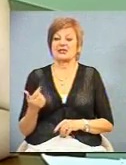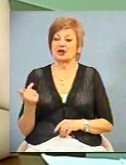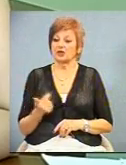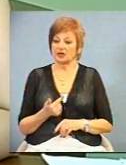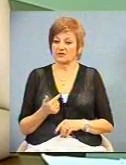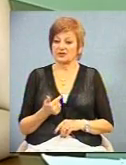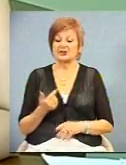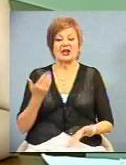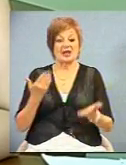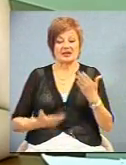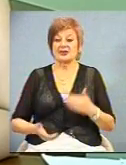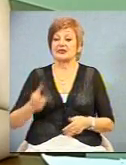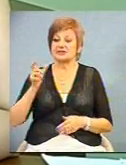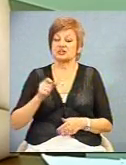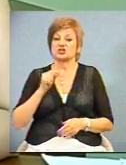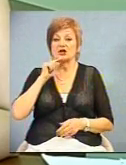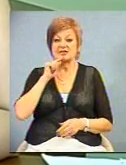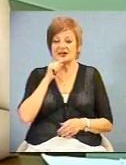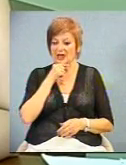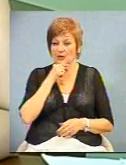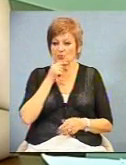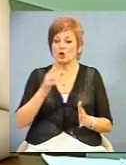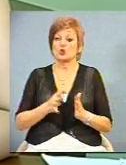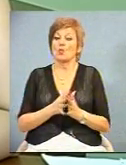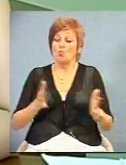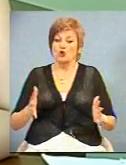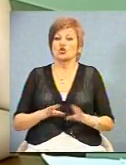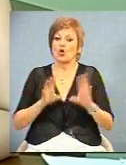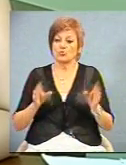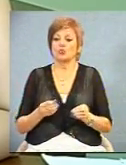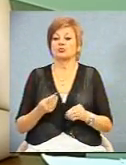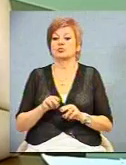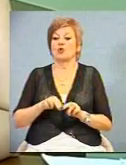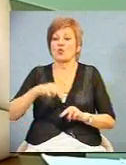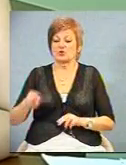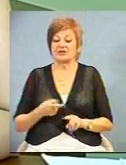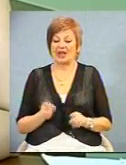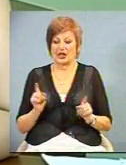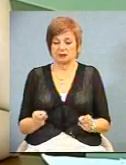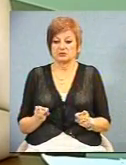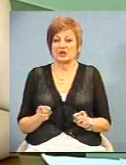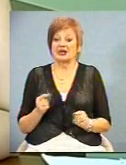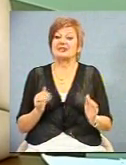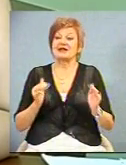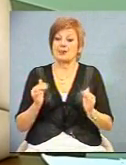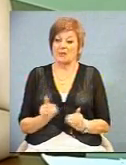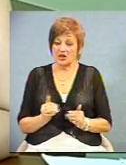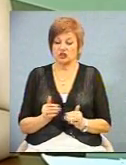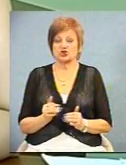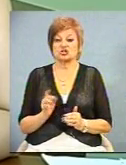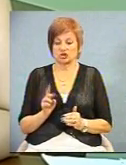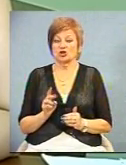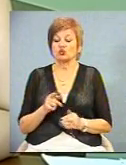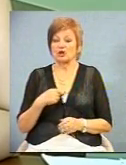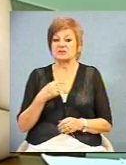гривень. Тобто, якщо людина зекономив більші об'єми, то повернутися тільки за ці. Якщо менше тих об'ємів, які я